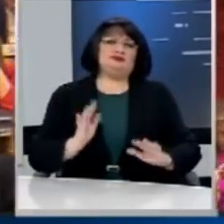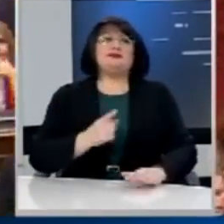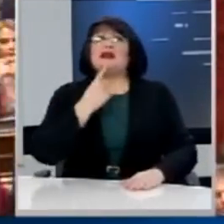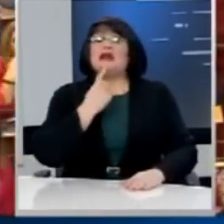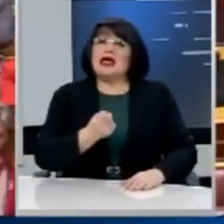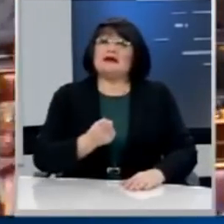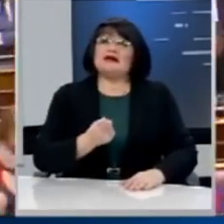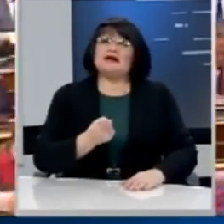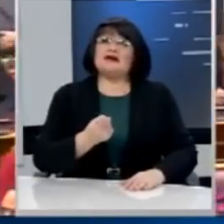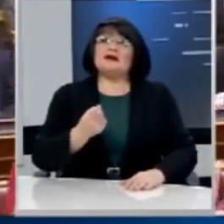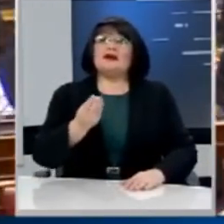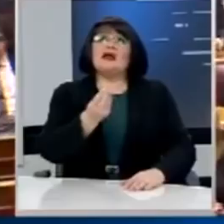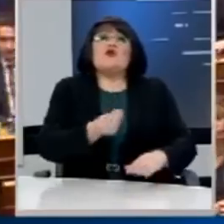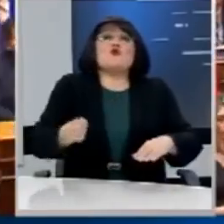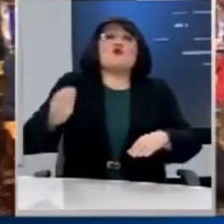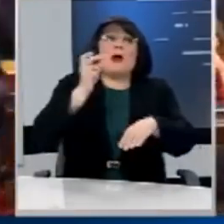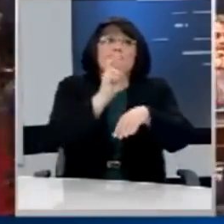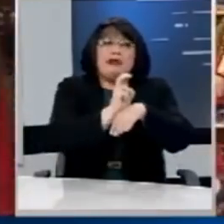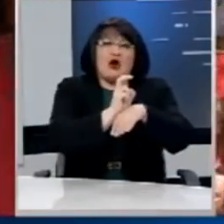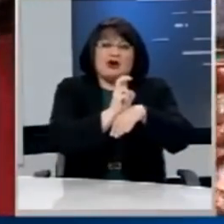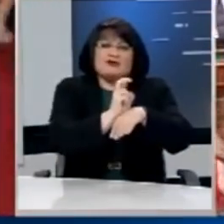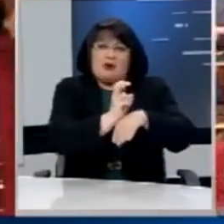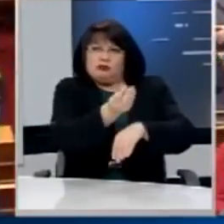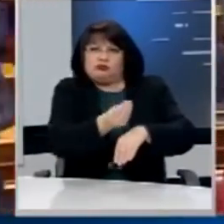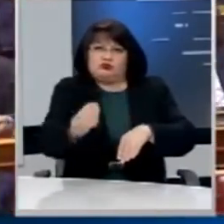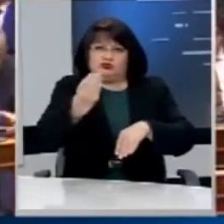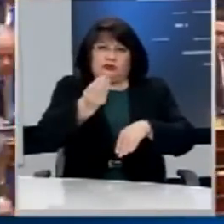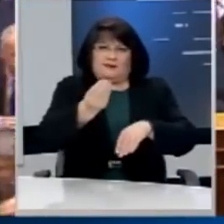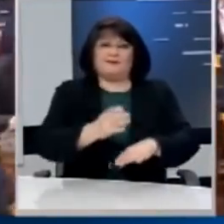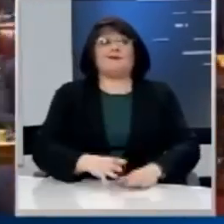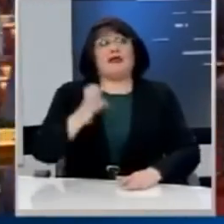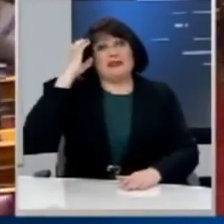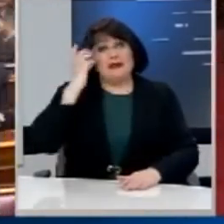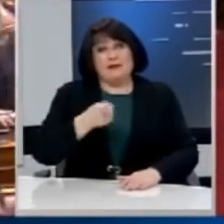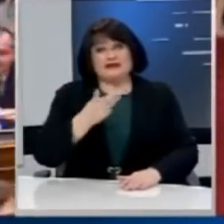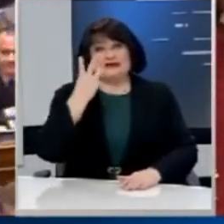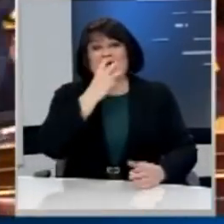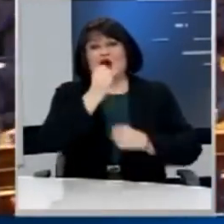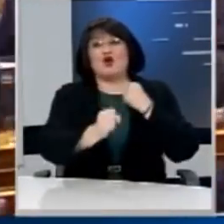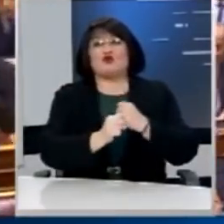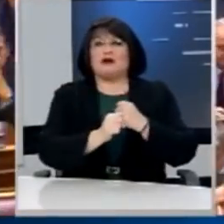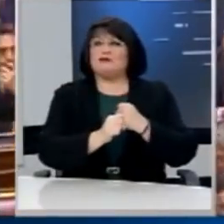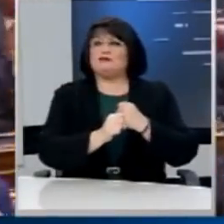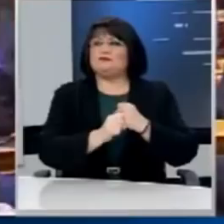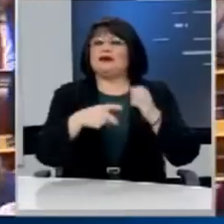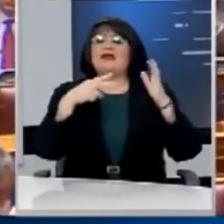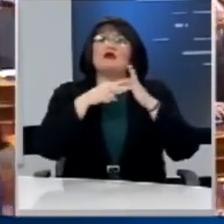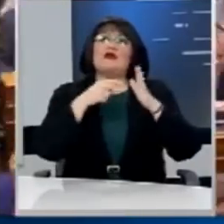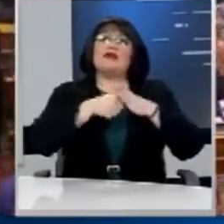αποκαλούμενα υπερπλεονάσματα. Θα θυμίσω ότι κατά την τριετία